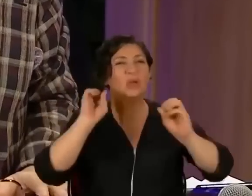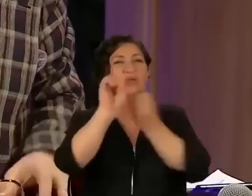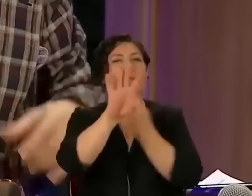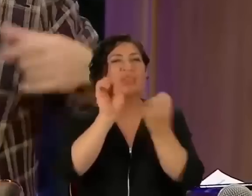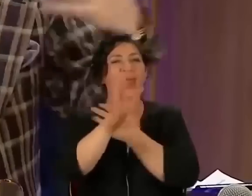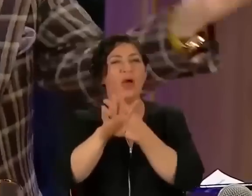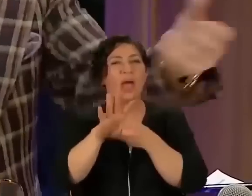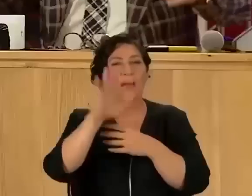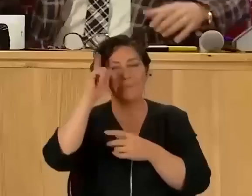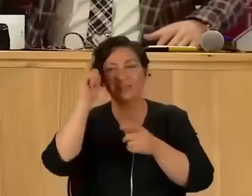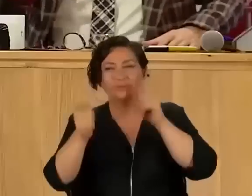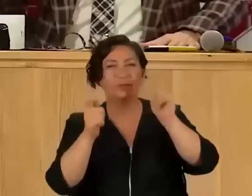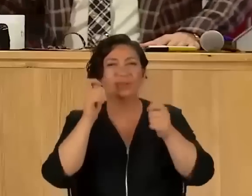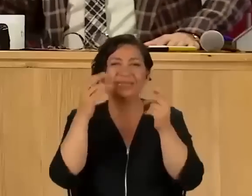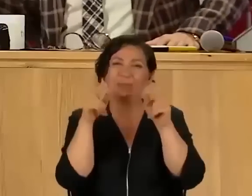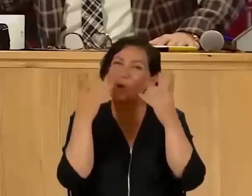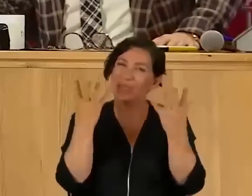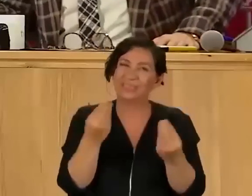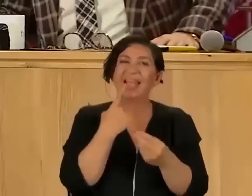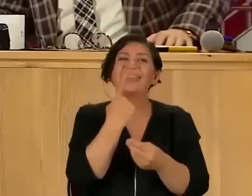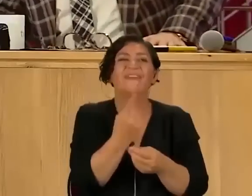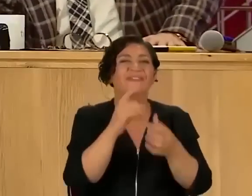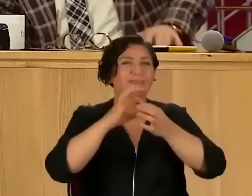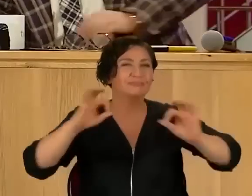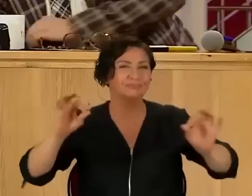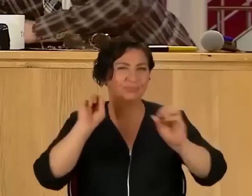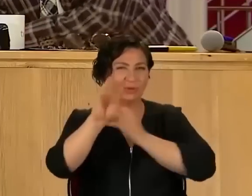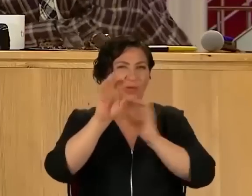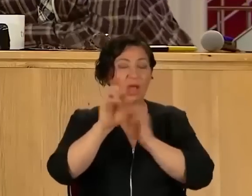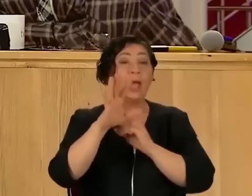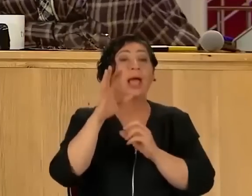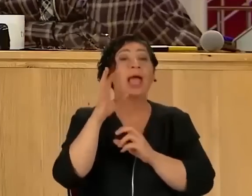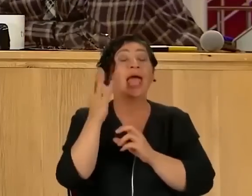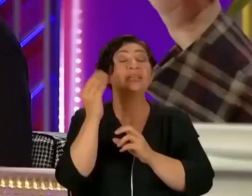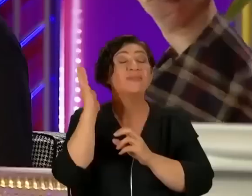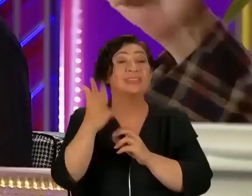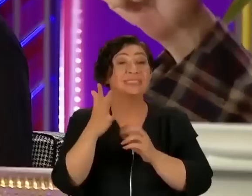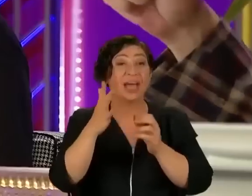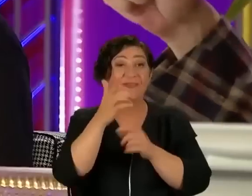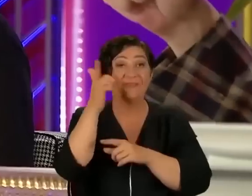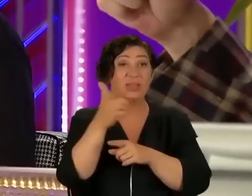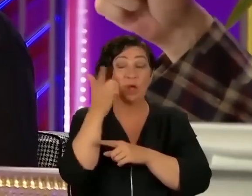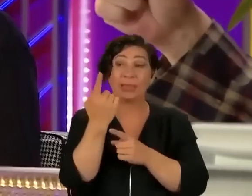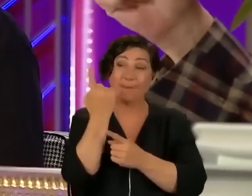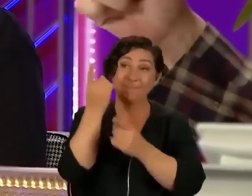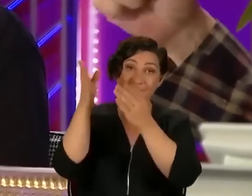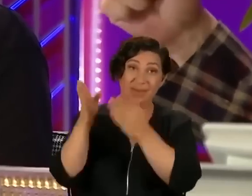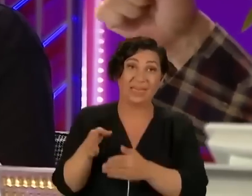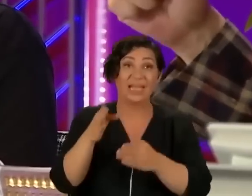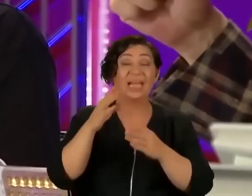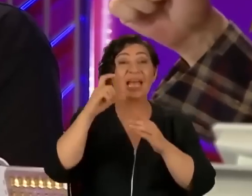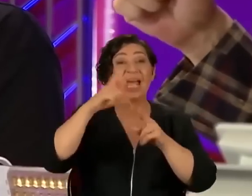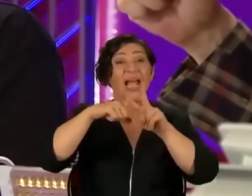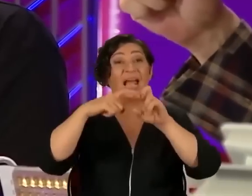gibilerden herkese başvuru kaynağı olabilecek laflar bilmemler falan. En çok gönderilen videolardandır